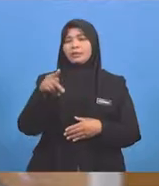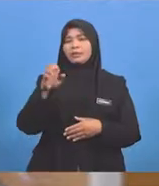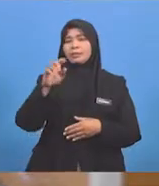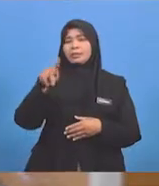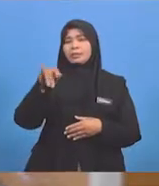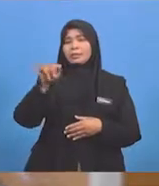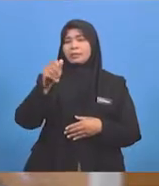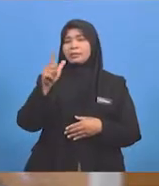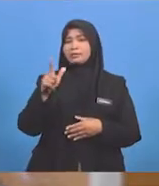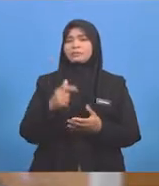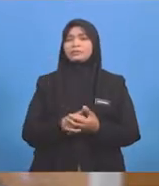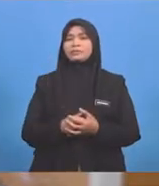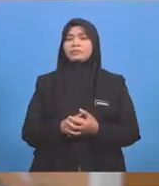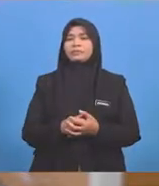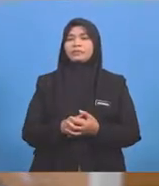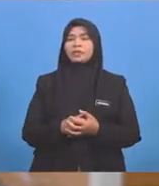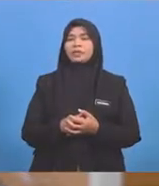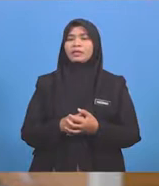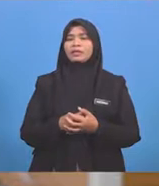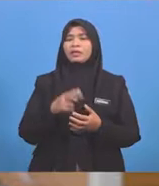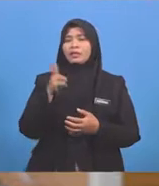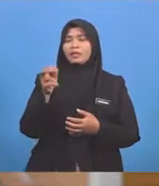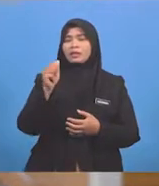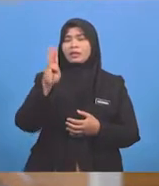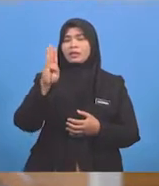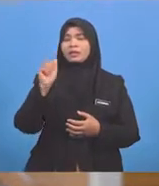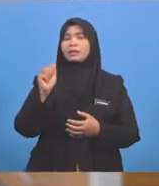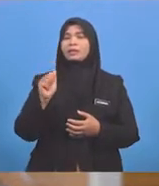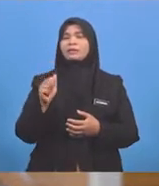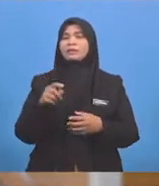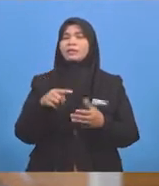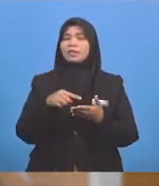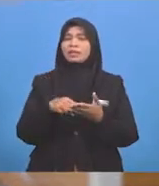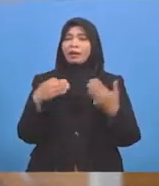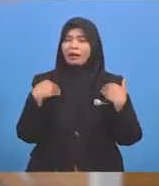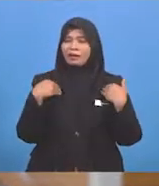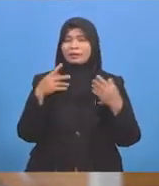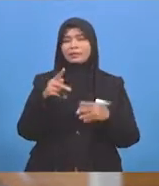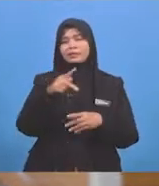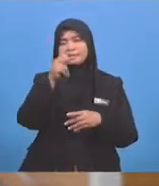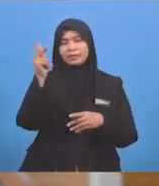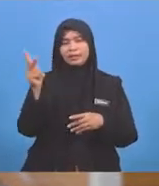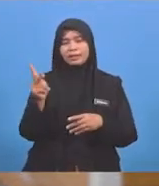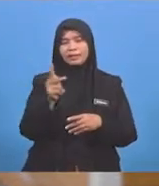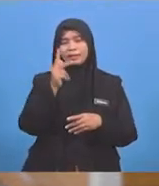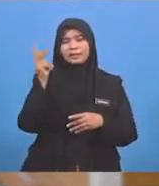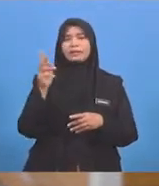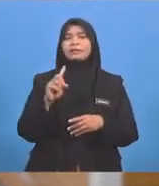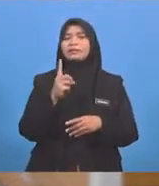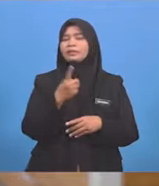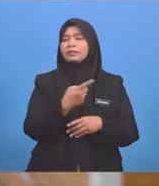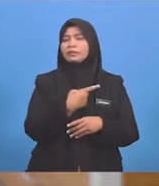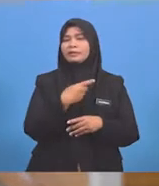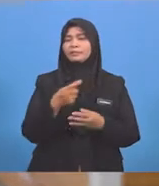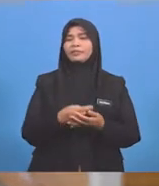Sama ada kita sedar atau tidak, haba pendam tentu sebenarnya ada di sekeliling kita. Sebagai contoh, haba